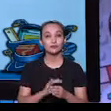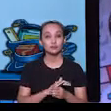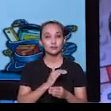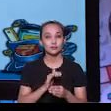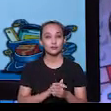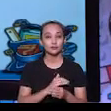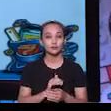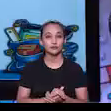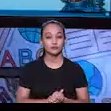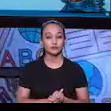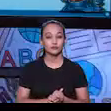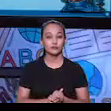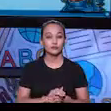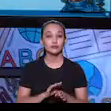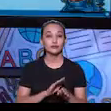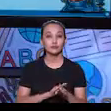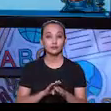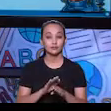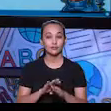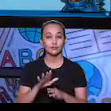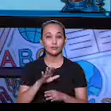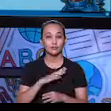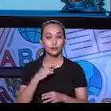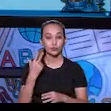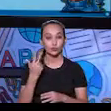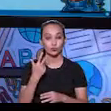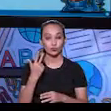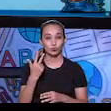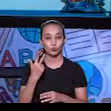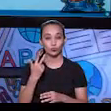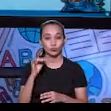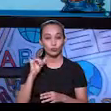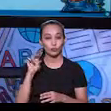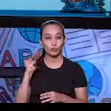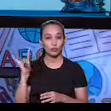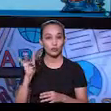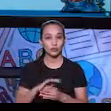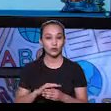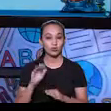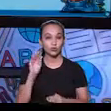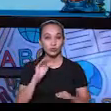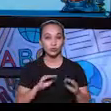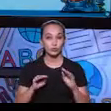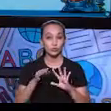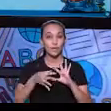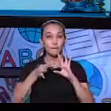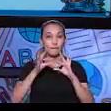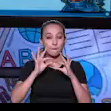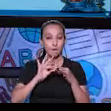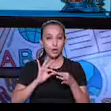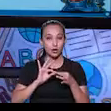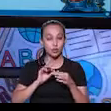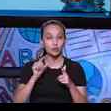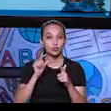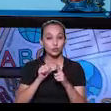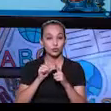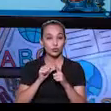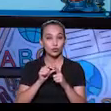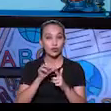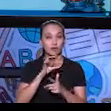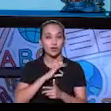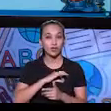Молодцы! Выполняем упражнение третье. Составьте предложение, используя слова